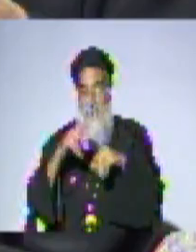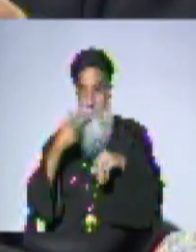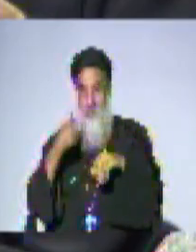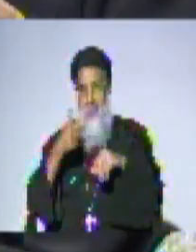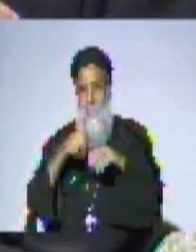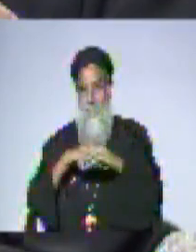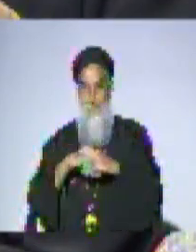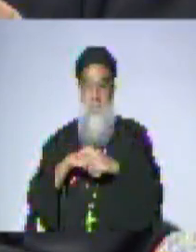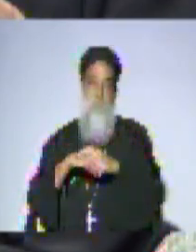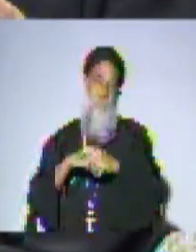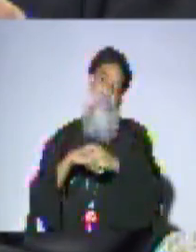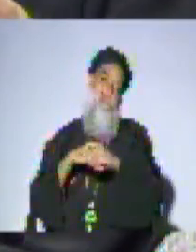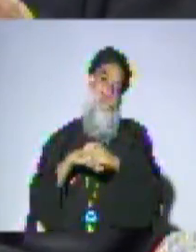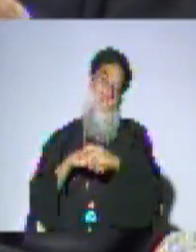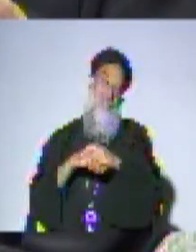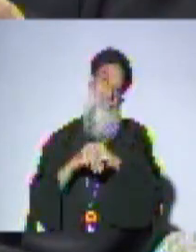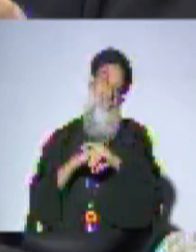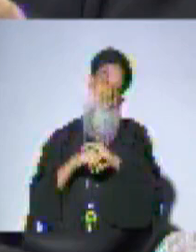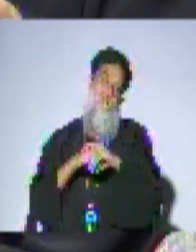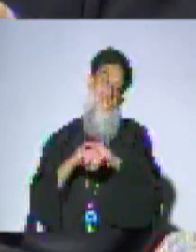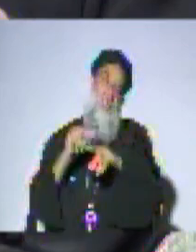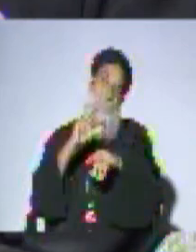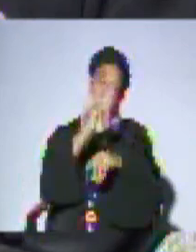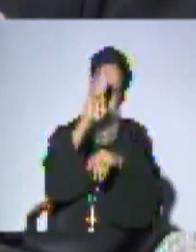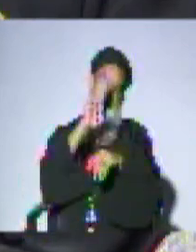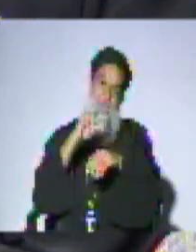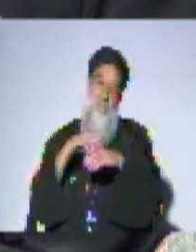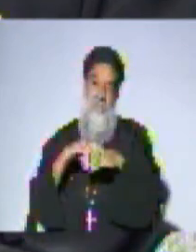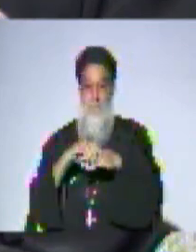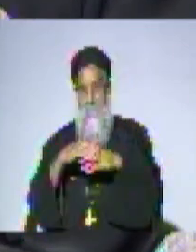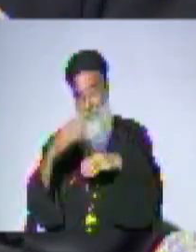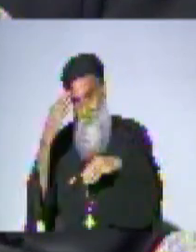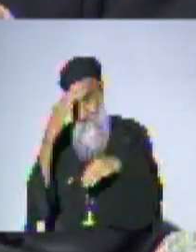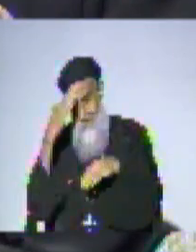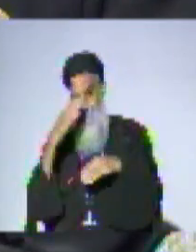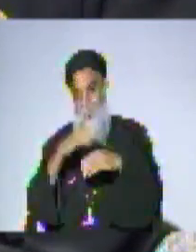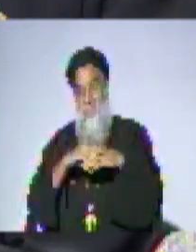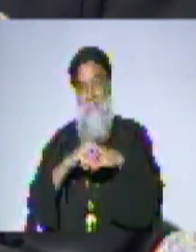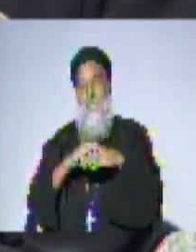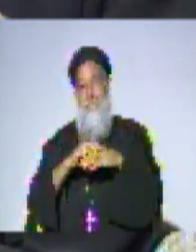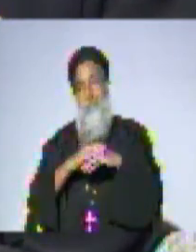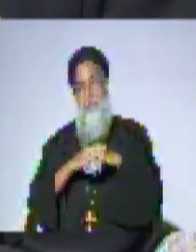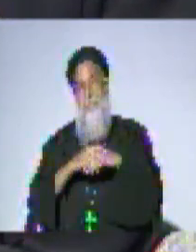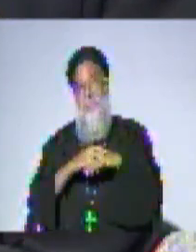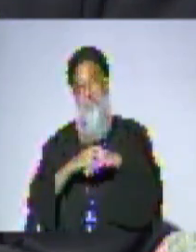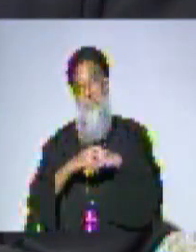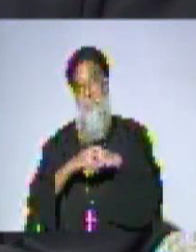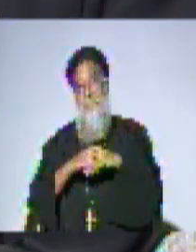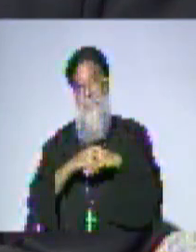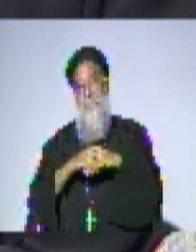جميل، في اي سؤال تاني؟ شكرا شكرا استاذه منى.